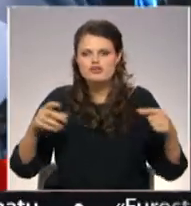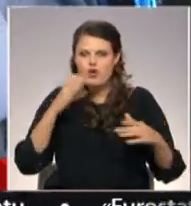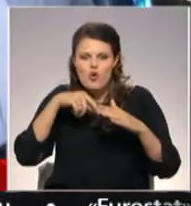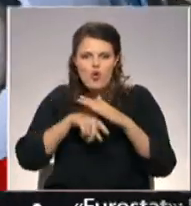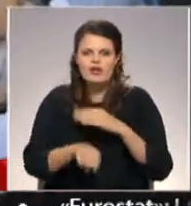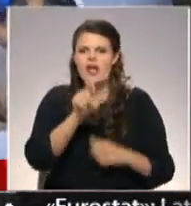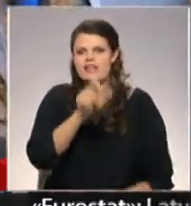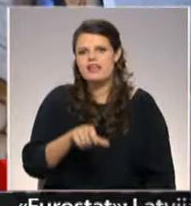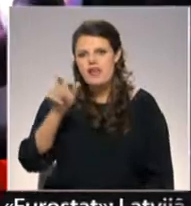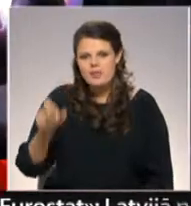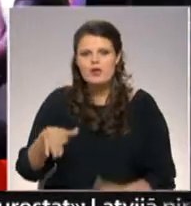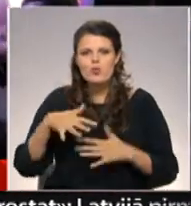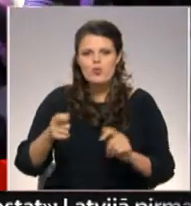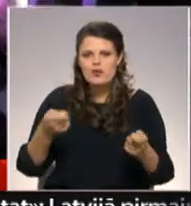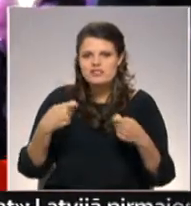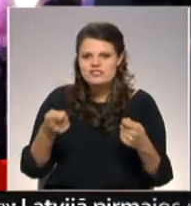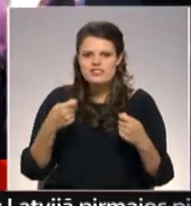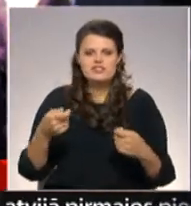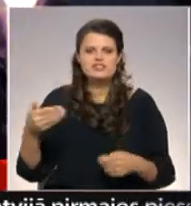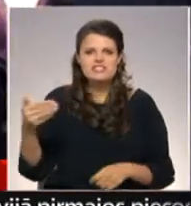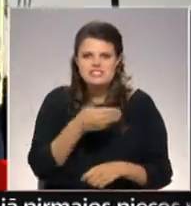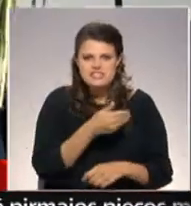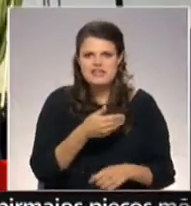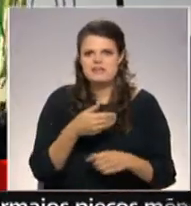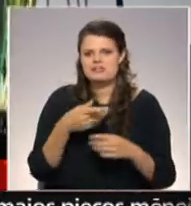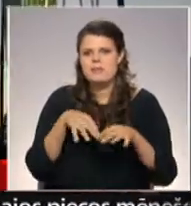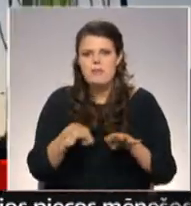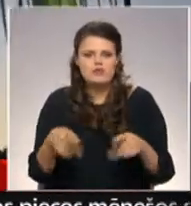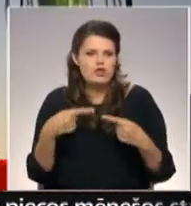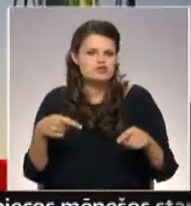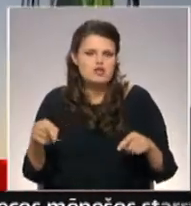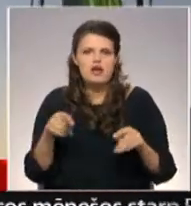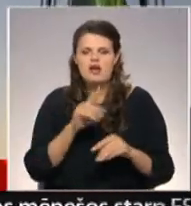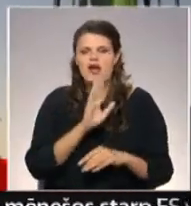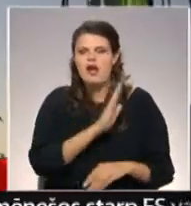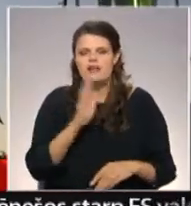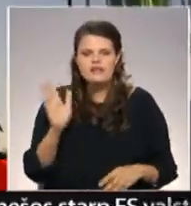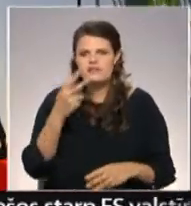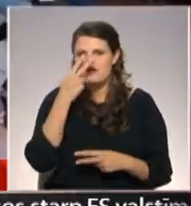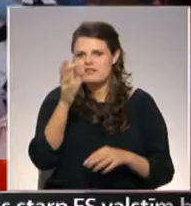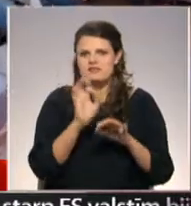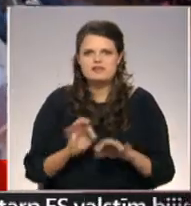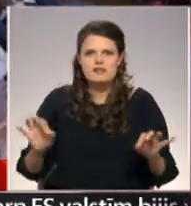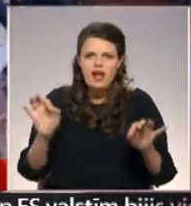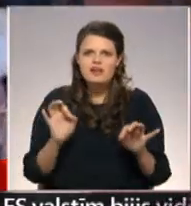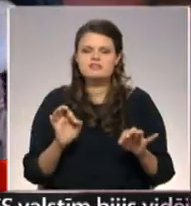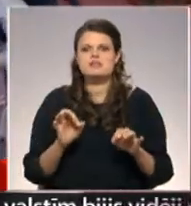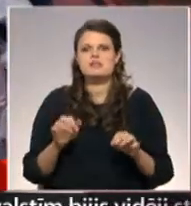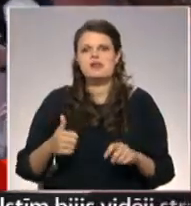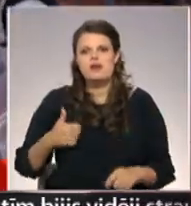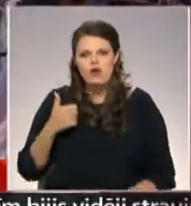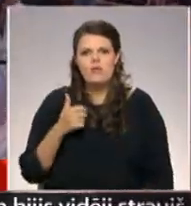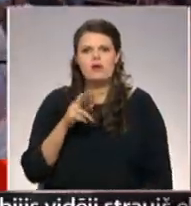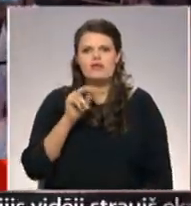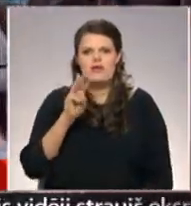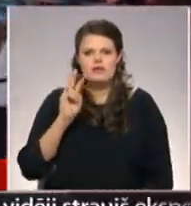okeāna iemītnieki, jūras zirdziņš, zīvis, medūzas un citi, ļaujot ikvienam uzburt okeāna dzīļu ainu. Kompānija Revue